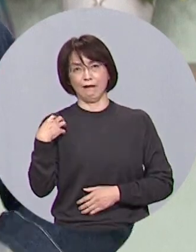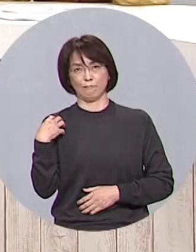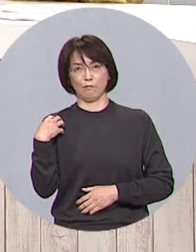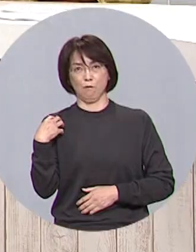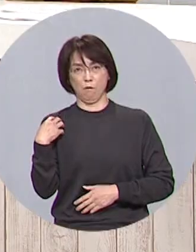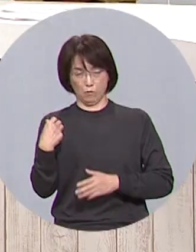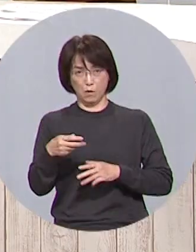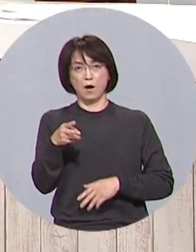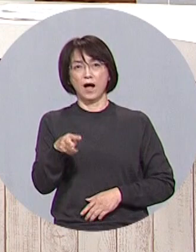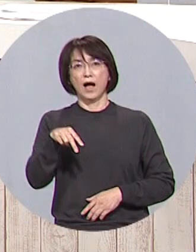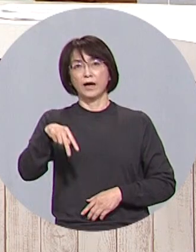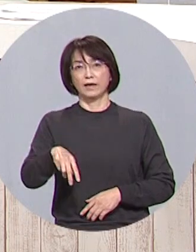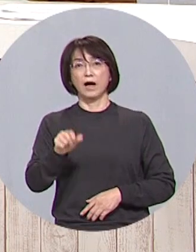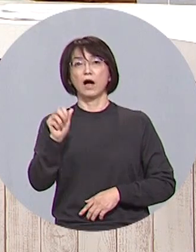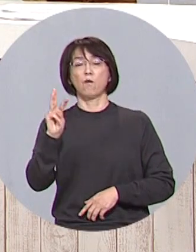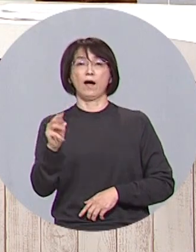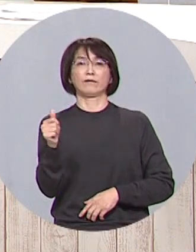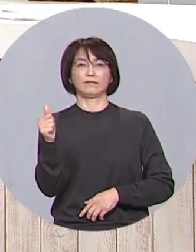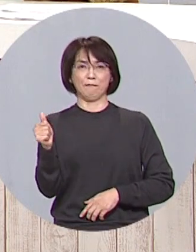んです